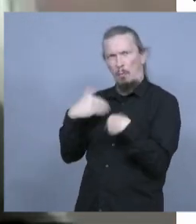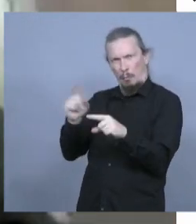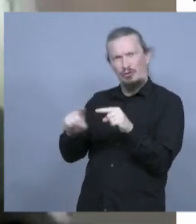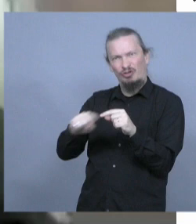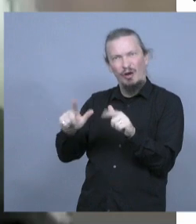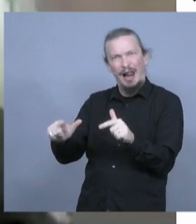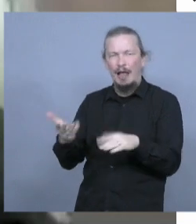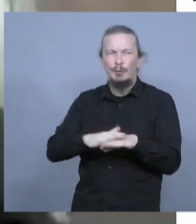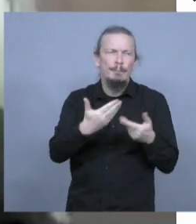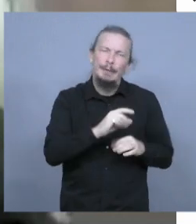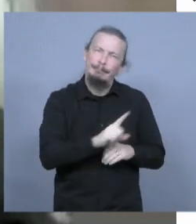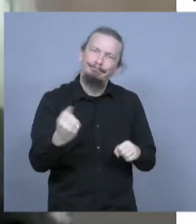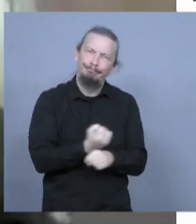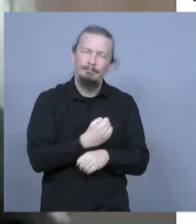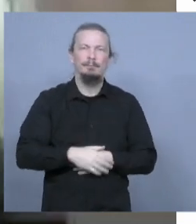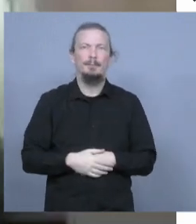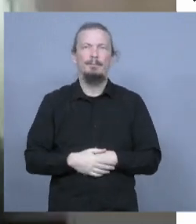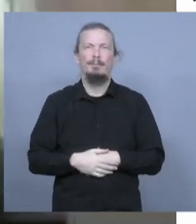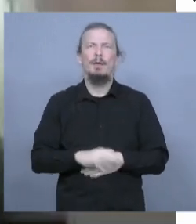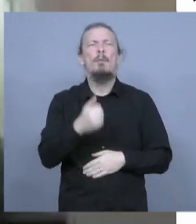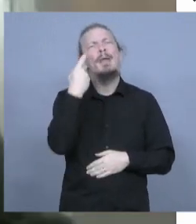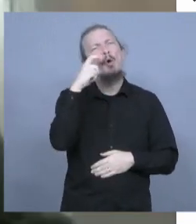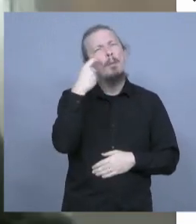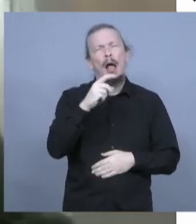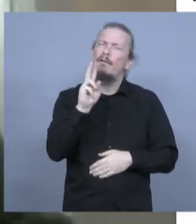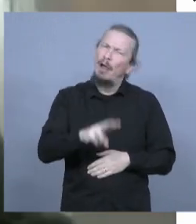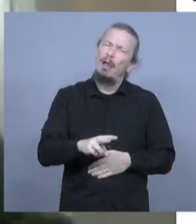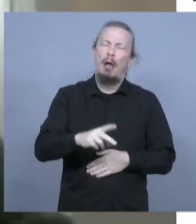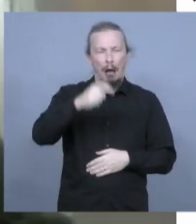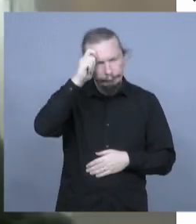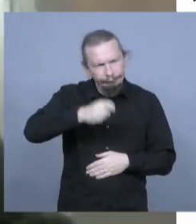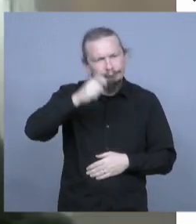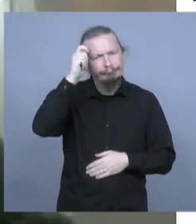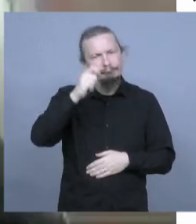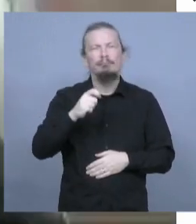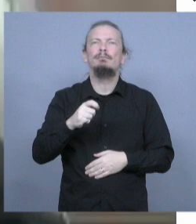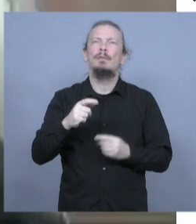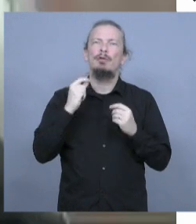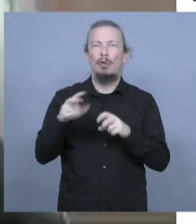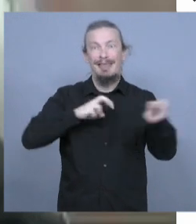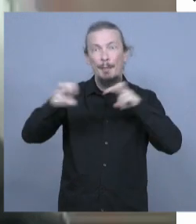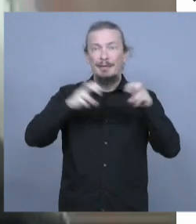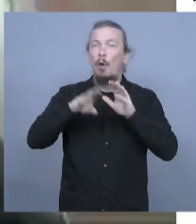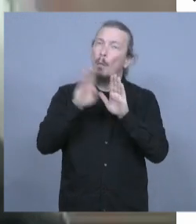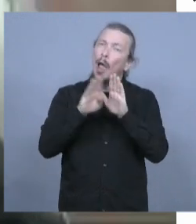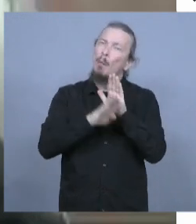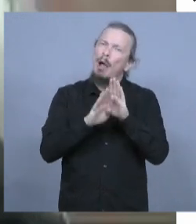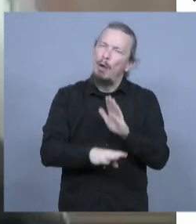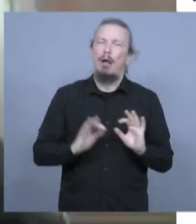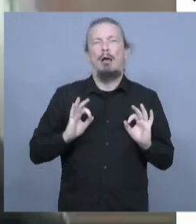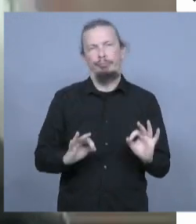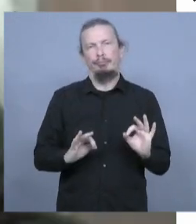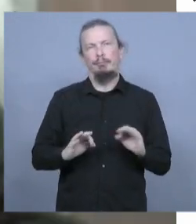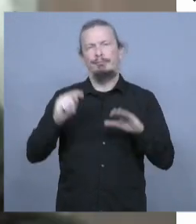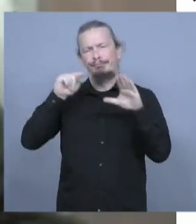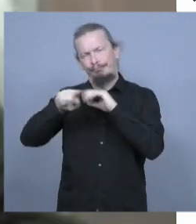telles actions. Pour finir sur ces premières remarques, nous saluons la poursuite explicite d'une logique de réduction des déplacements. J'y reviendrai